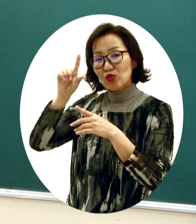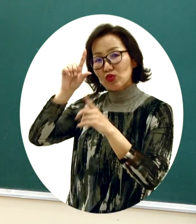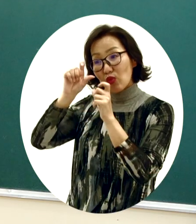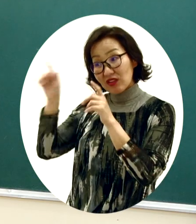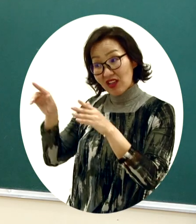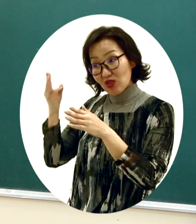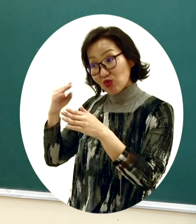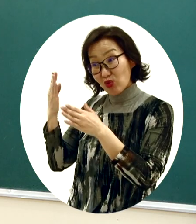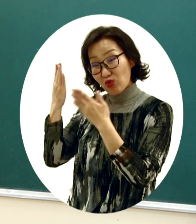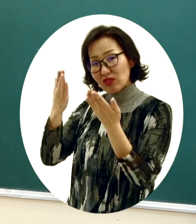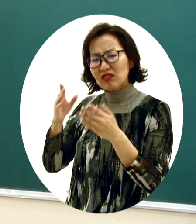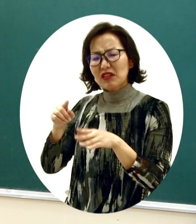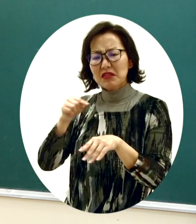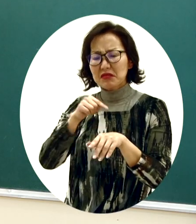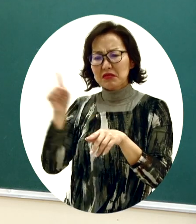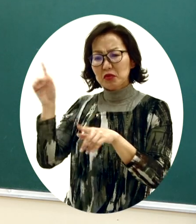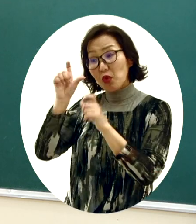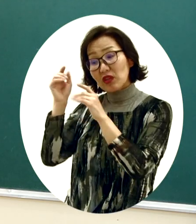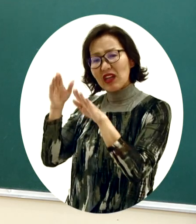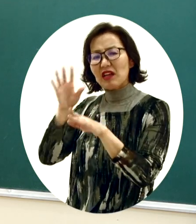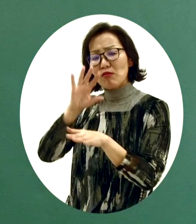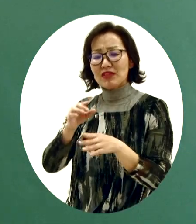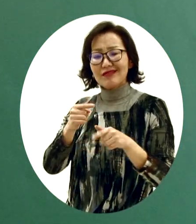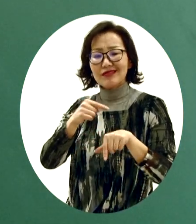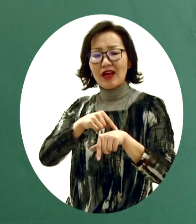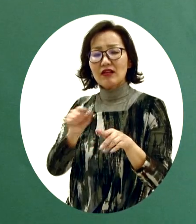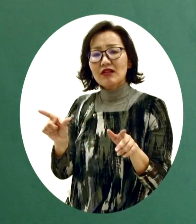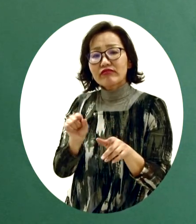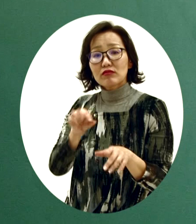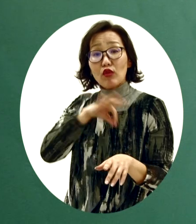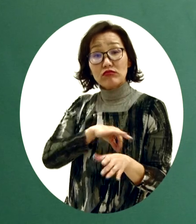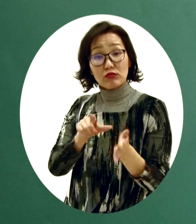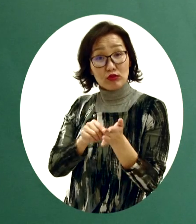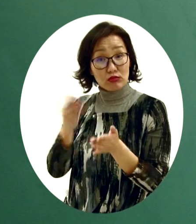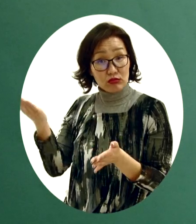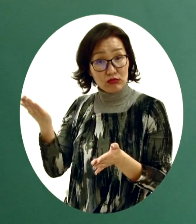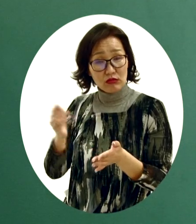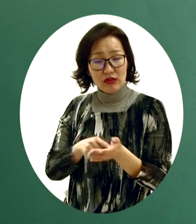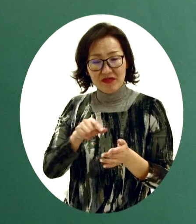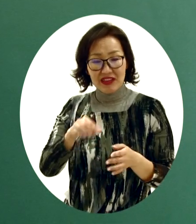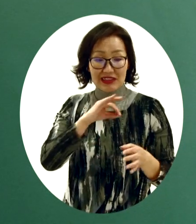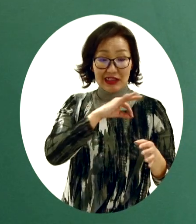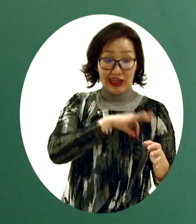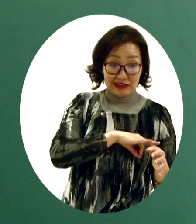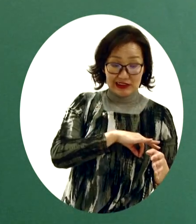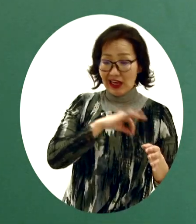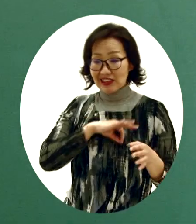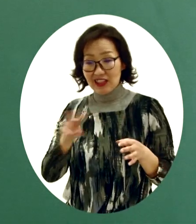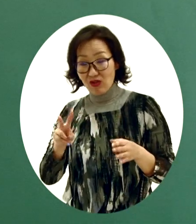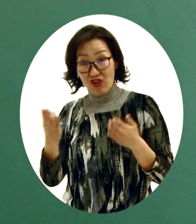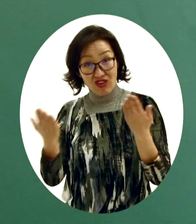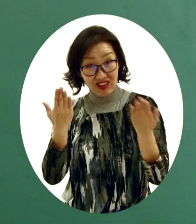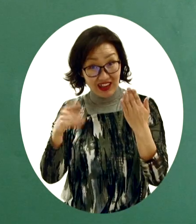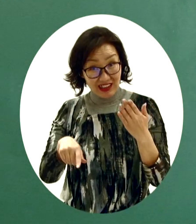цаг хугацааны хувьд оновчтой байдгийн байна. Тэгэхээр зураг дүрс ашигласан илтгэл ашиглаагүй илтгэл хоёрын